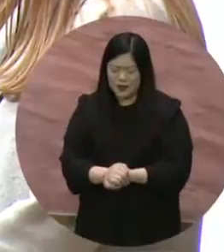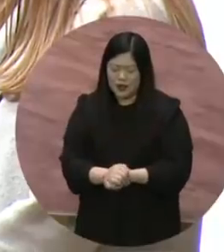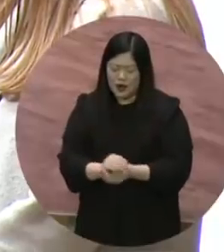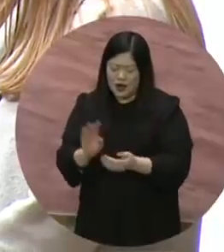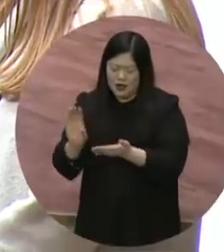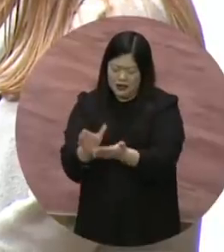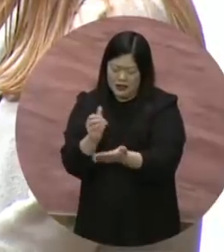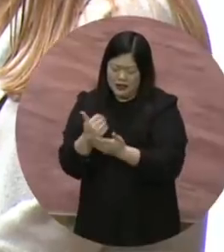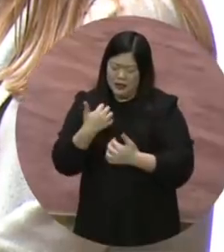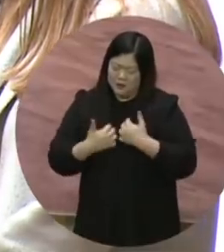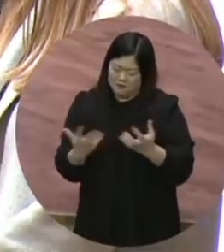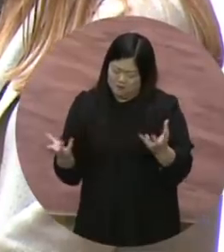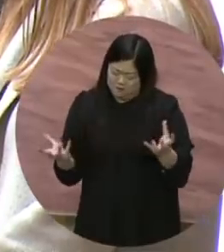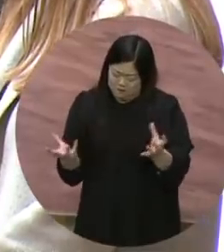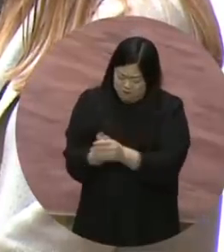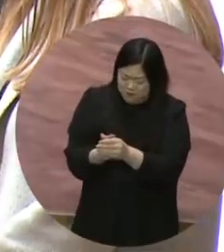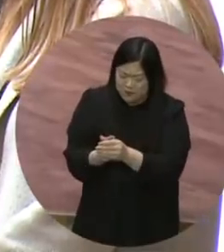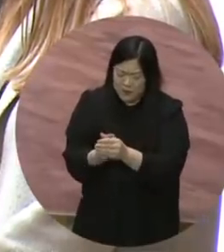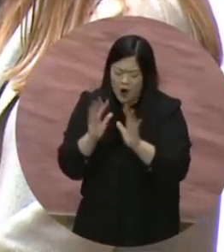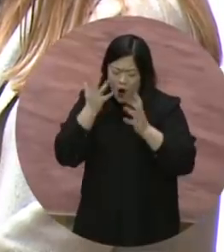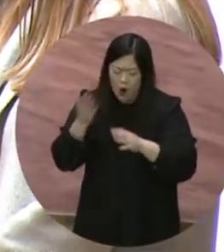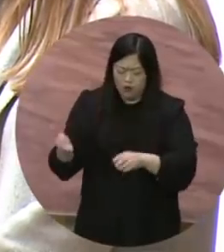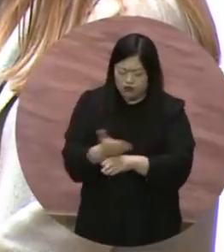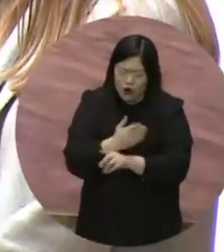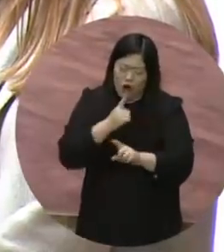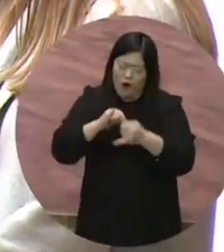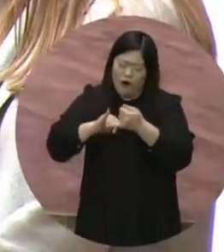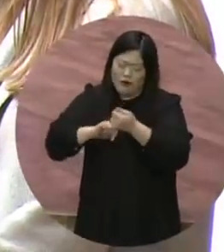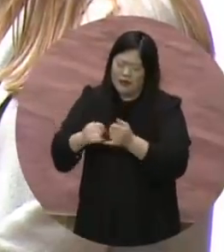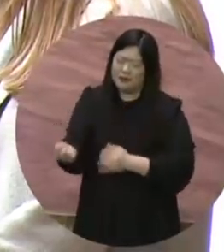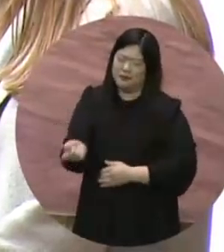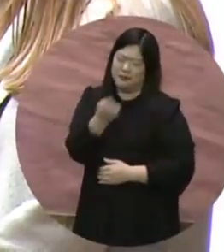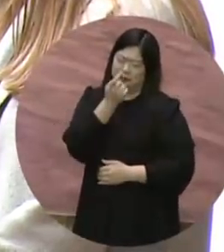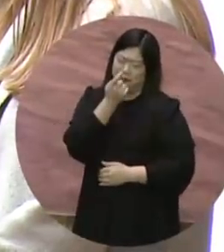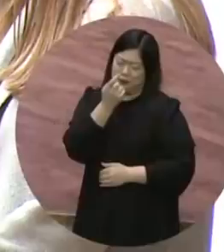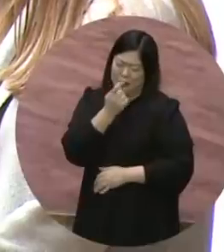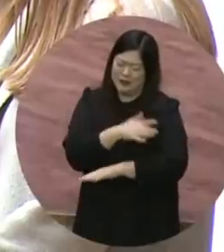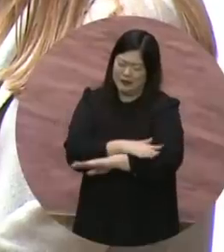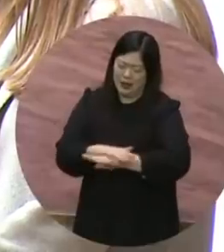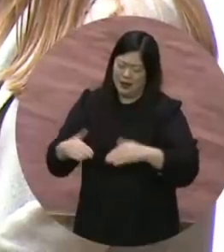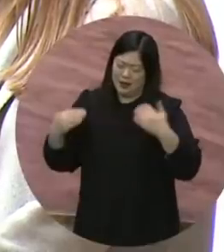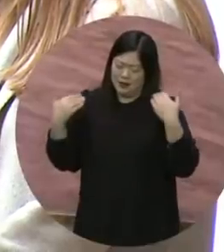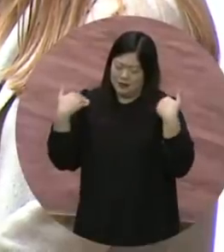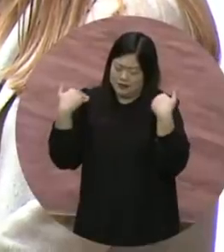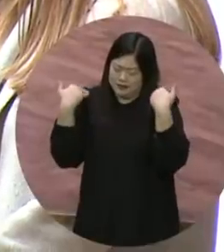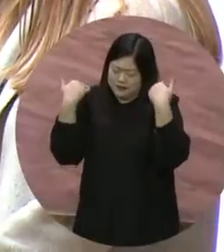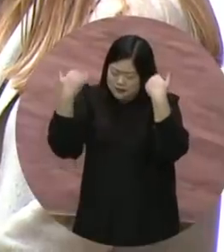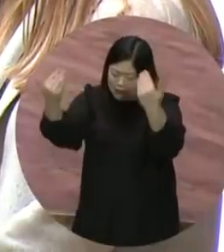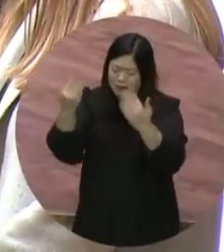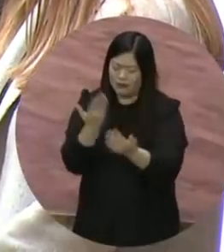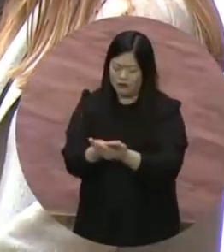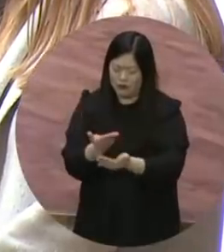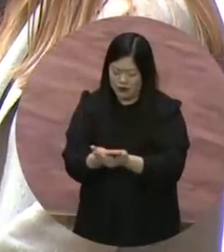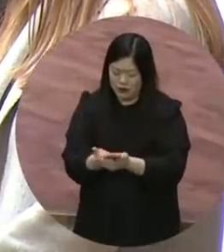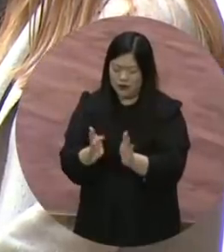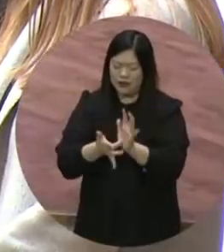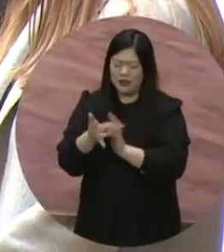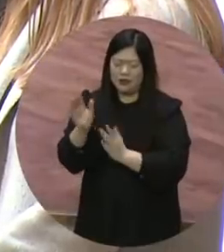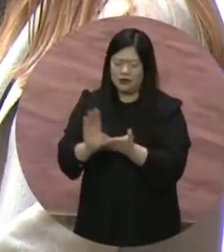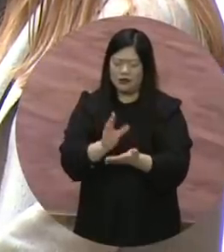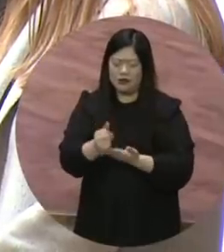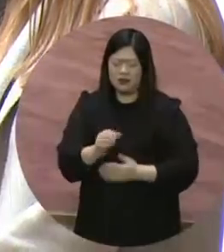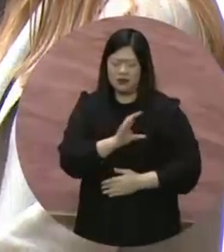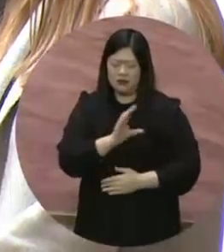그리스도 누리면서 그리스도를 증거하는 어려서부터 하나님이여 구별된 빛의 자녀로 자라게 하여 주옵소서. 예수